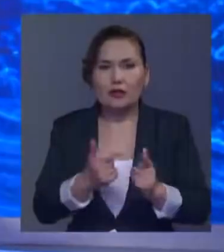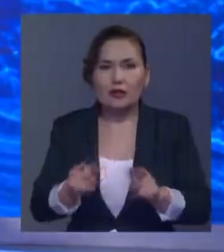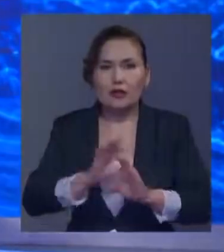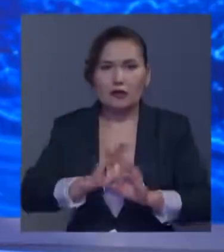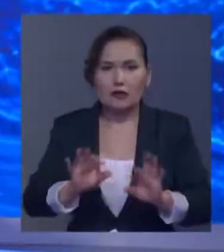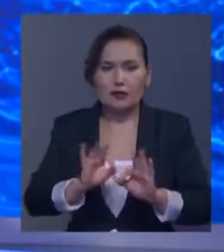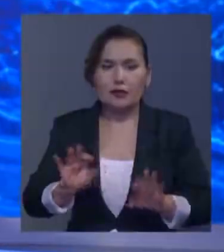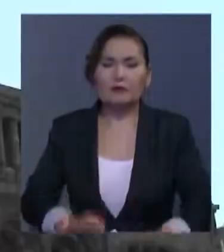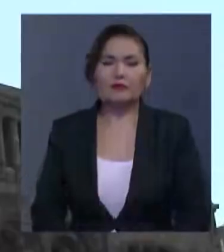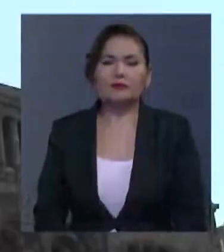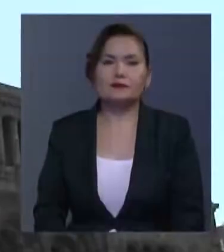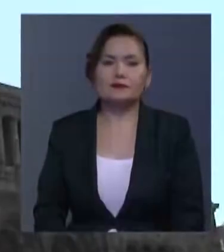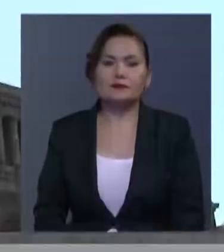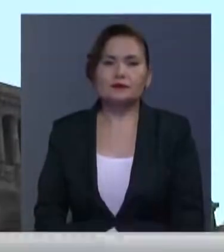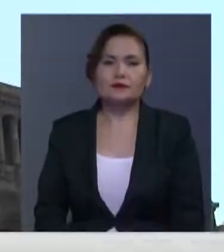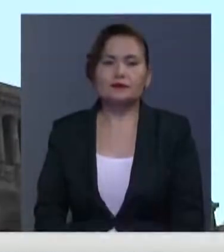материалда.